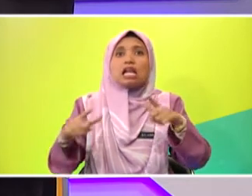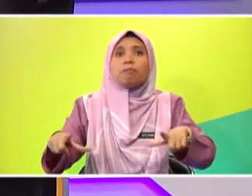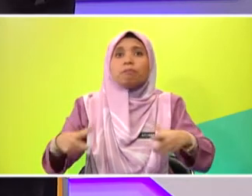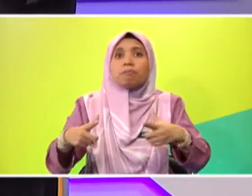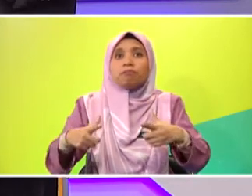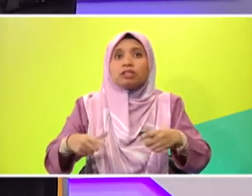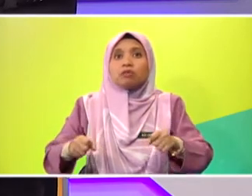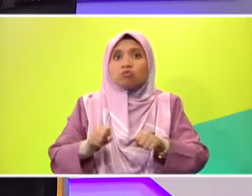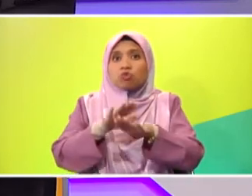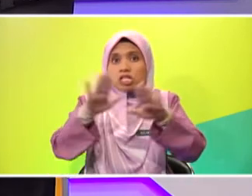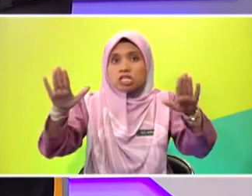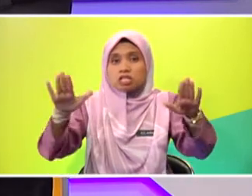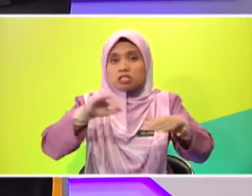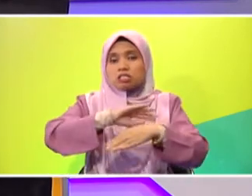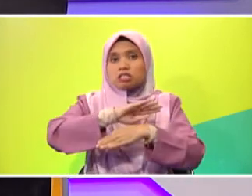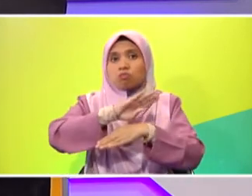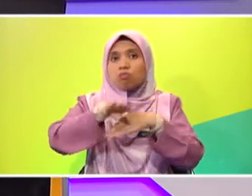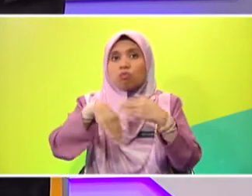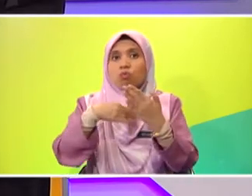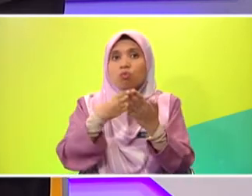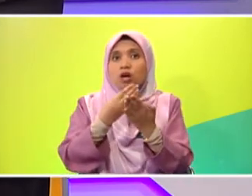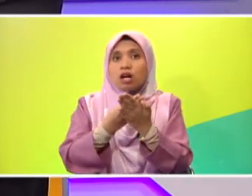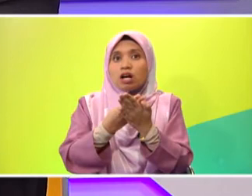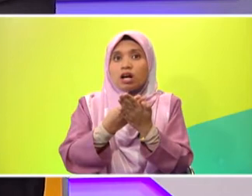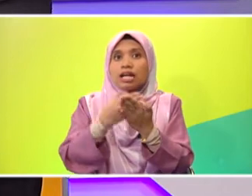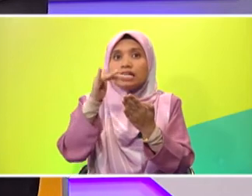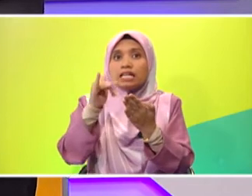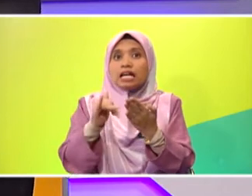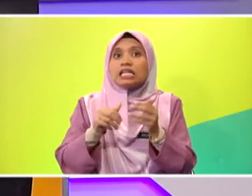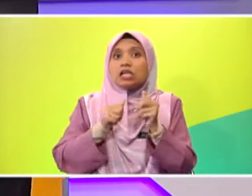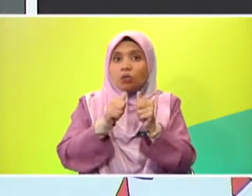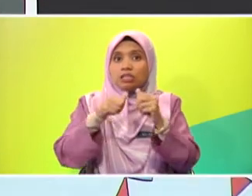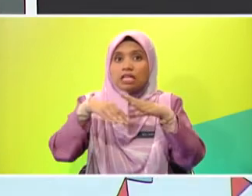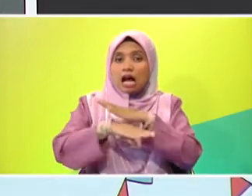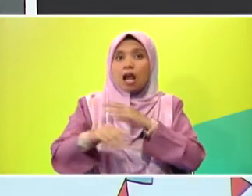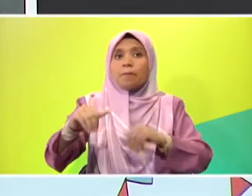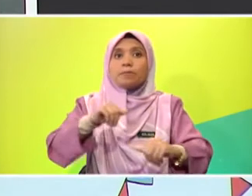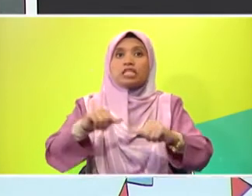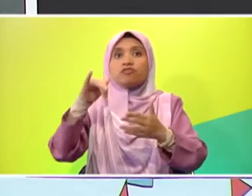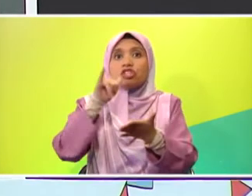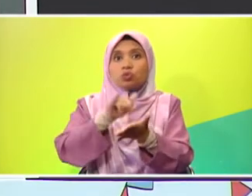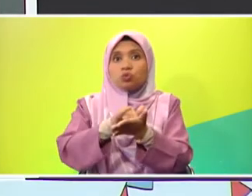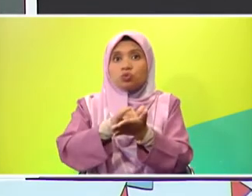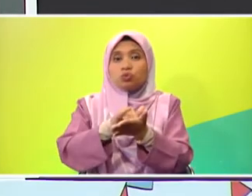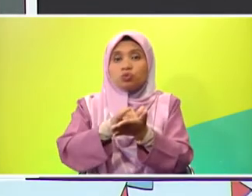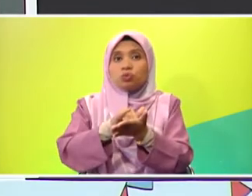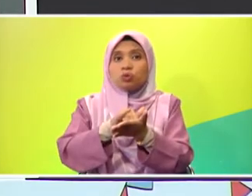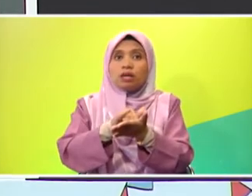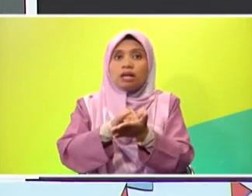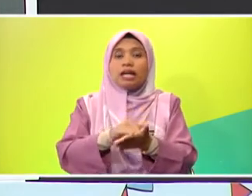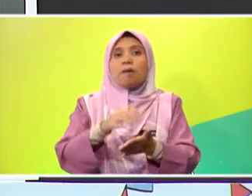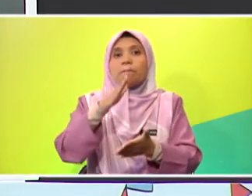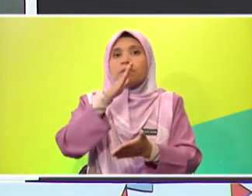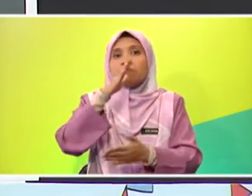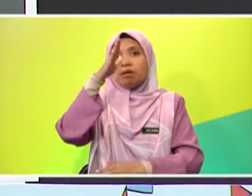terbuka yang mana Kak Dina ke yang terlibat dalam acara suka ini disukai acara us-6 Robby ini adalah